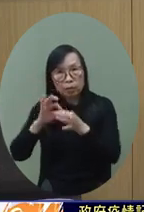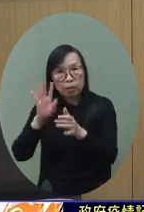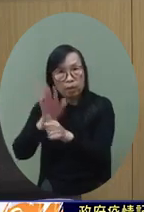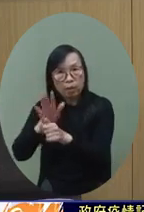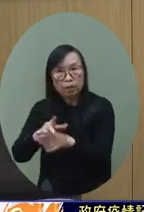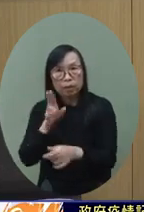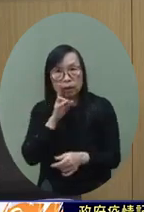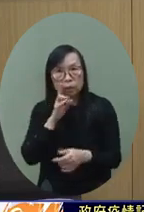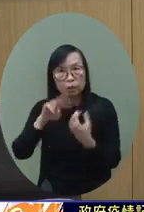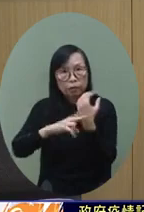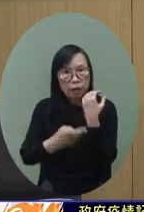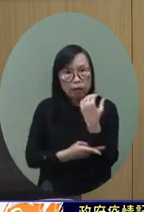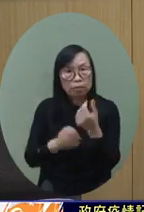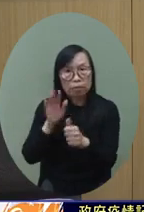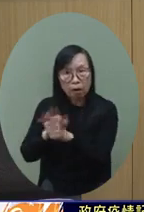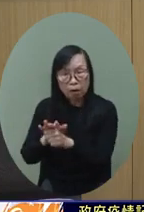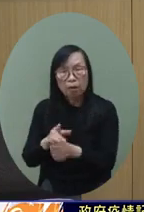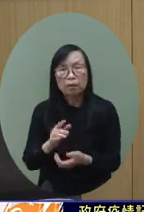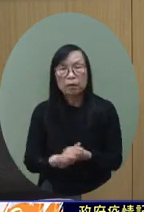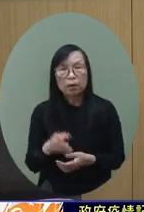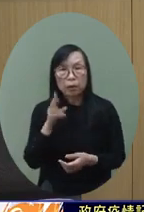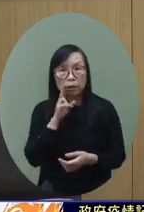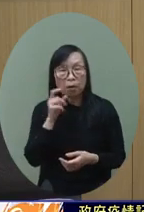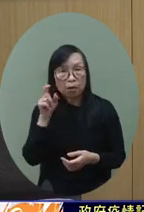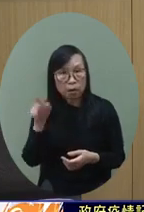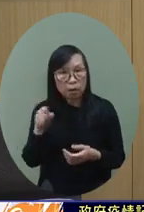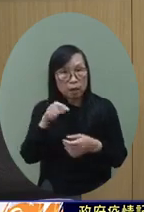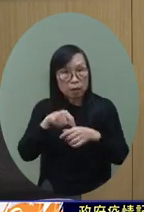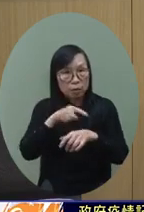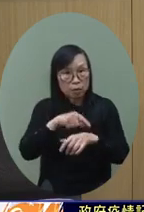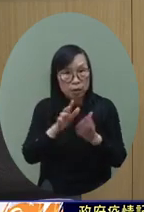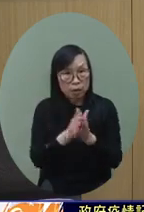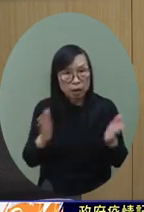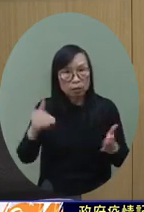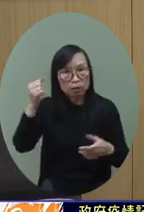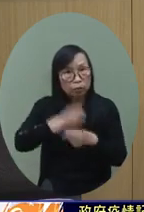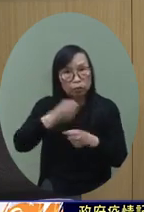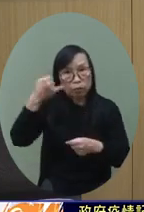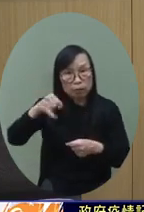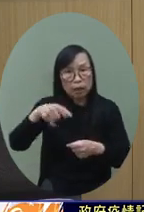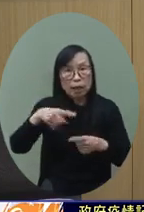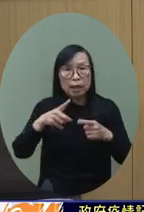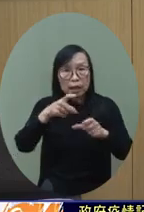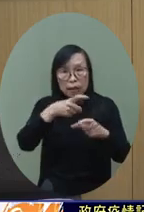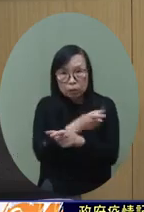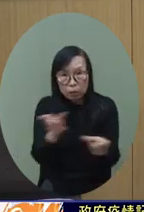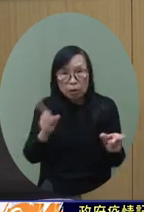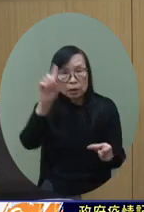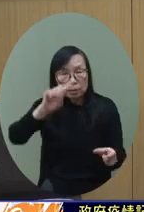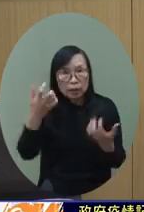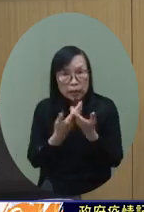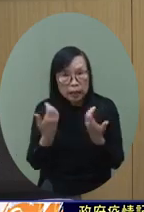例如係法律嘅支援啊等等？如果佢呢段時間係翻唔到工嘅話，佢人工係點樣計算？佢個職